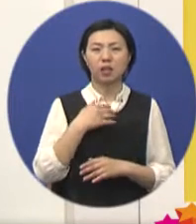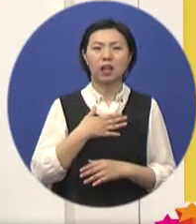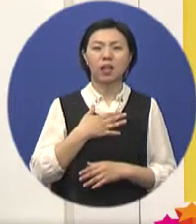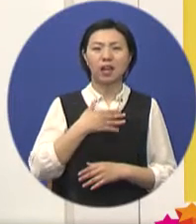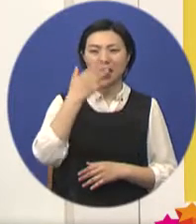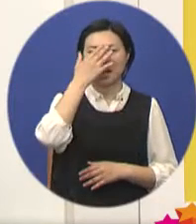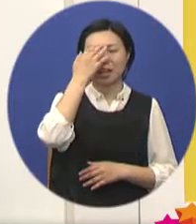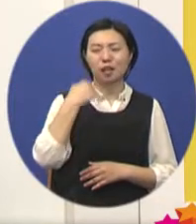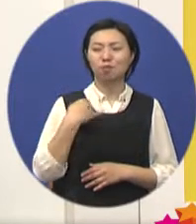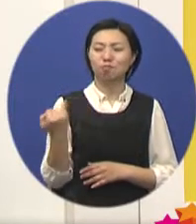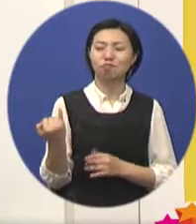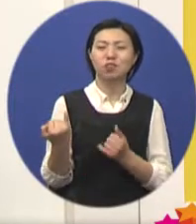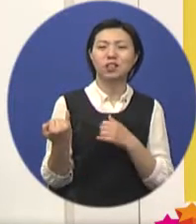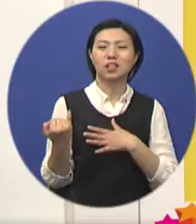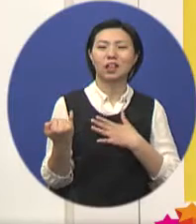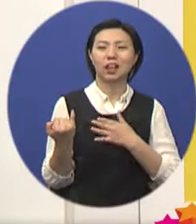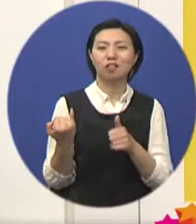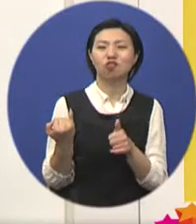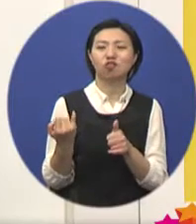네 뭐